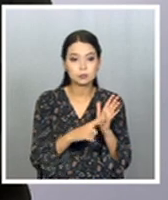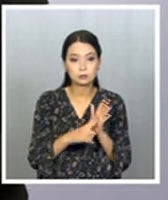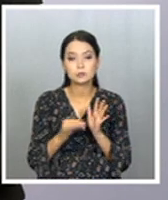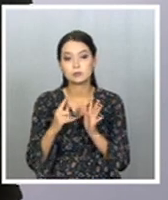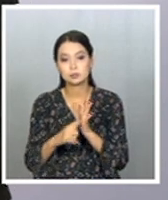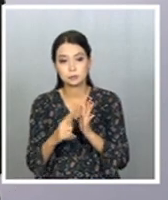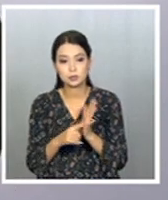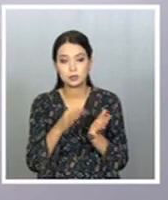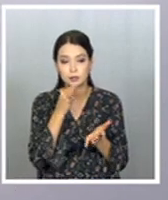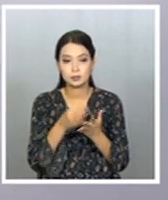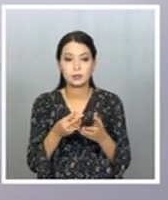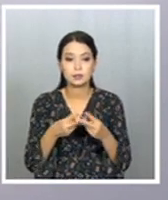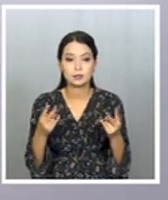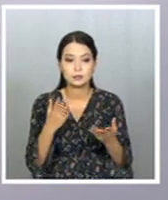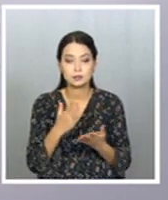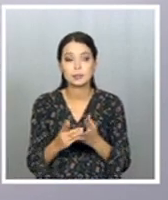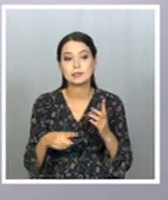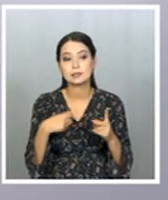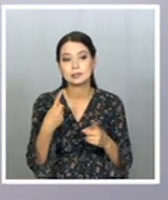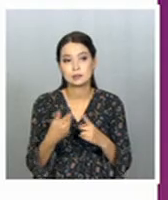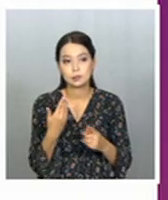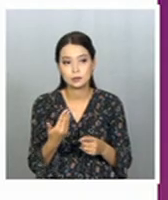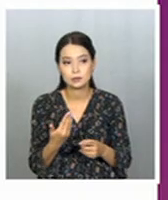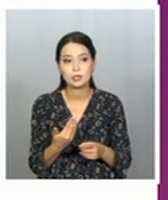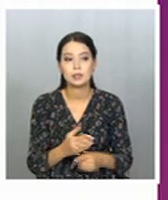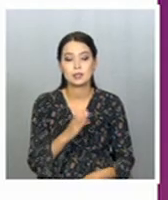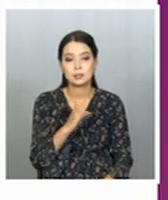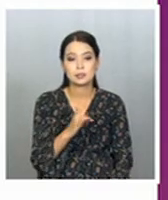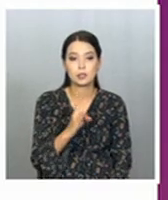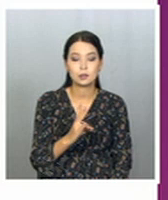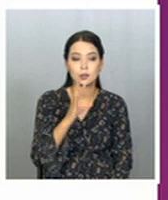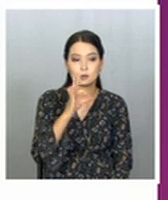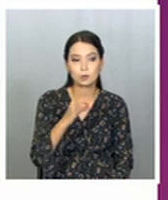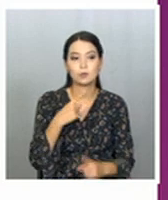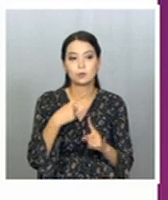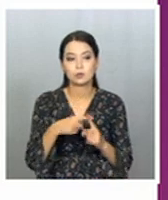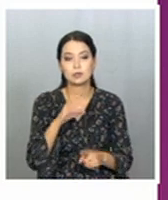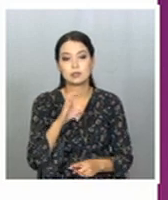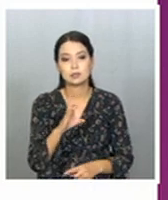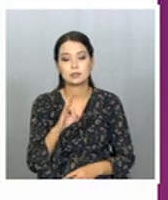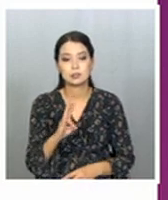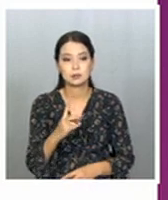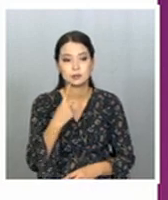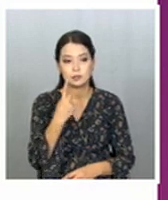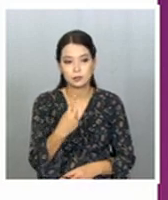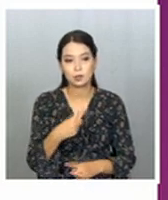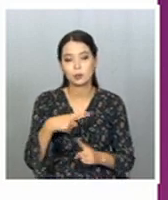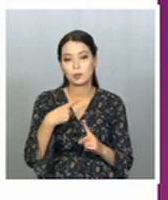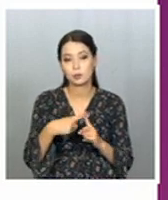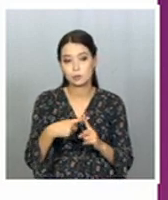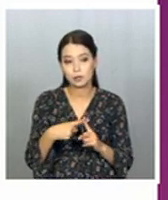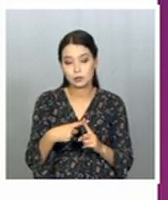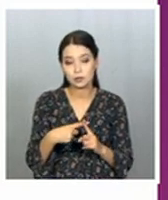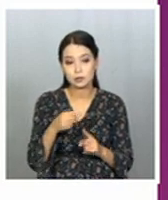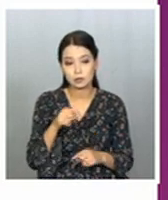екен. Келесі қасиеті ол n-нан 0 теруі, қосылған n-нан 1 теруі,